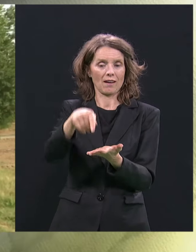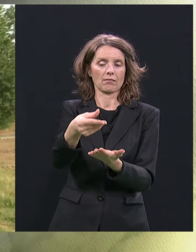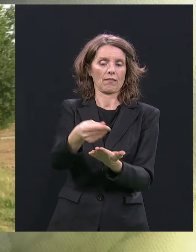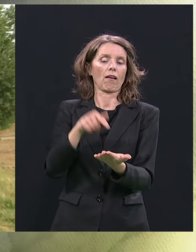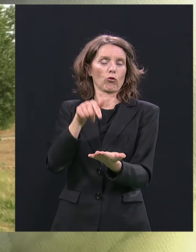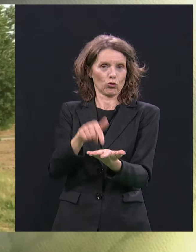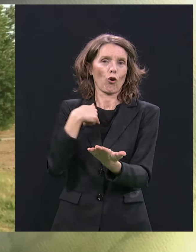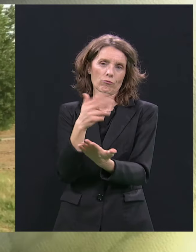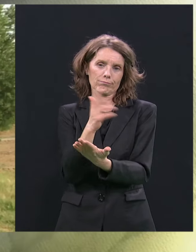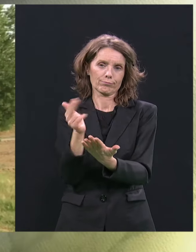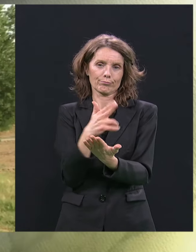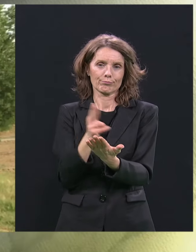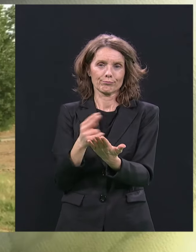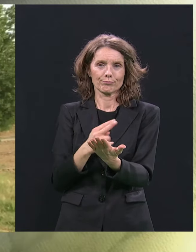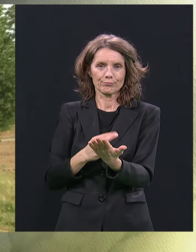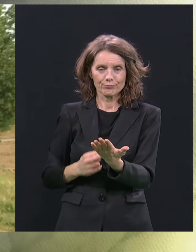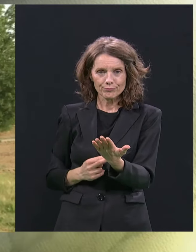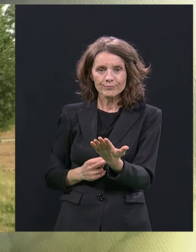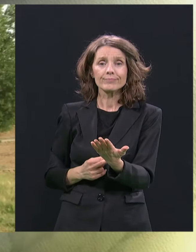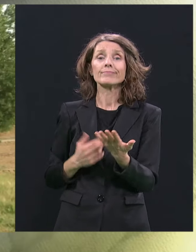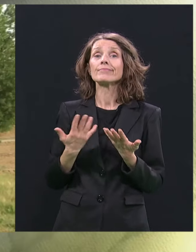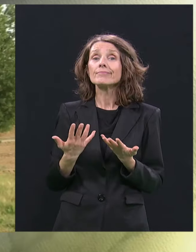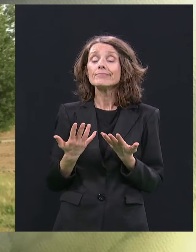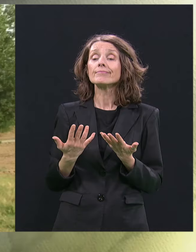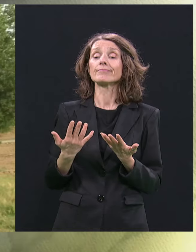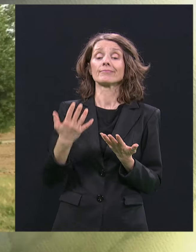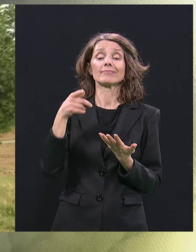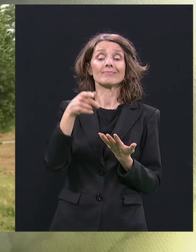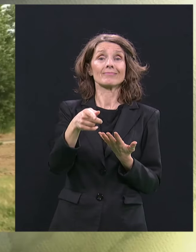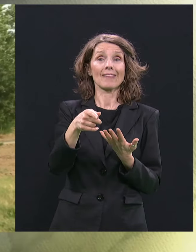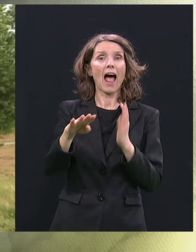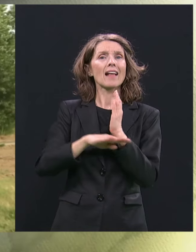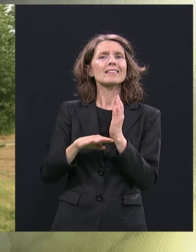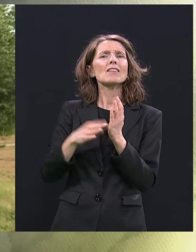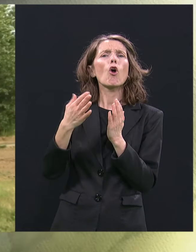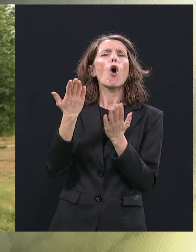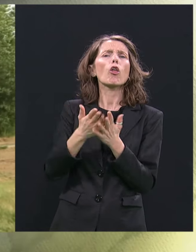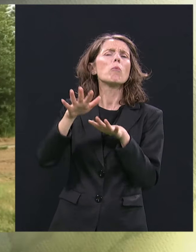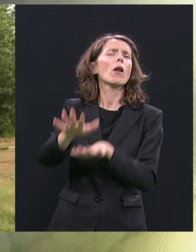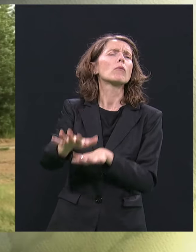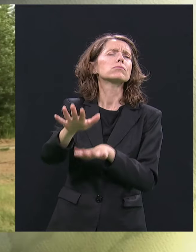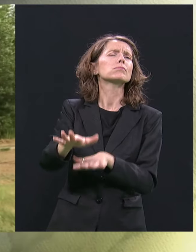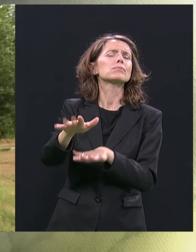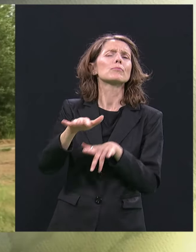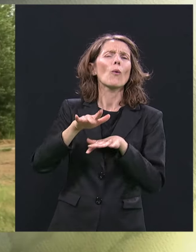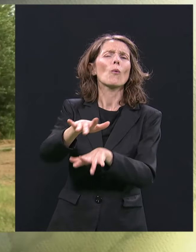mi slikavamo i reka kao i vreme provedeno u toj reci opisuje,